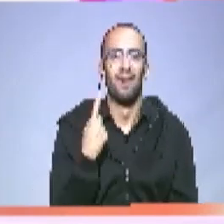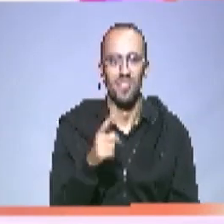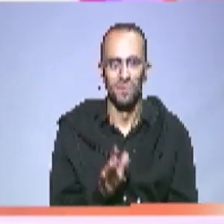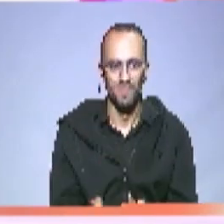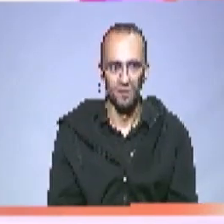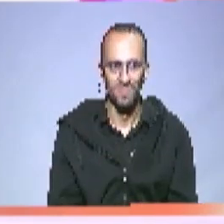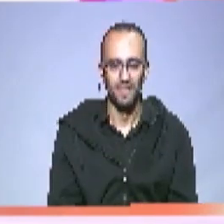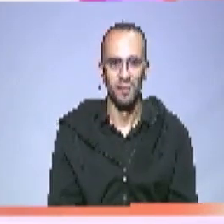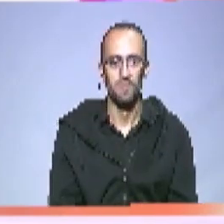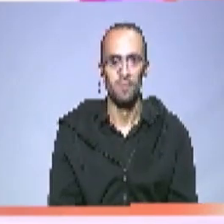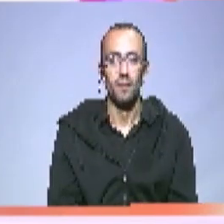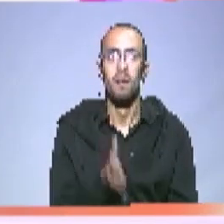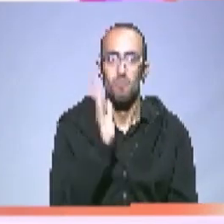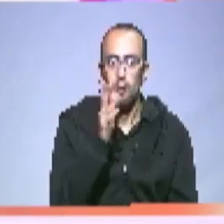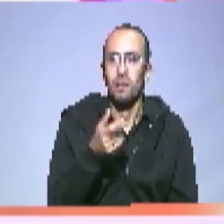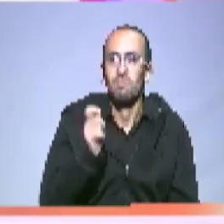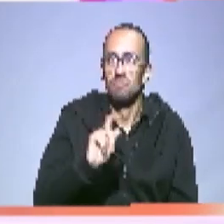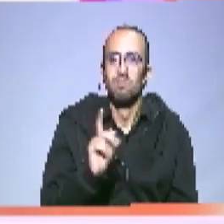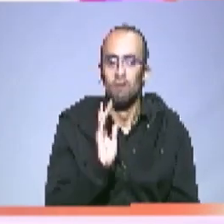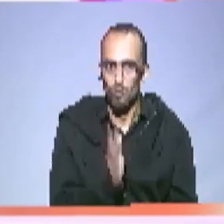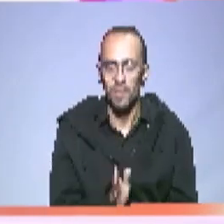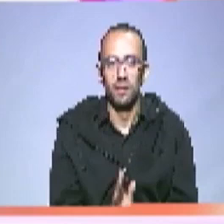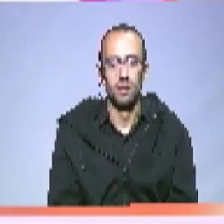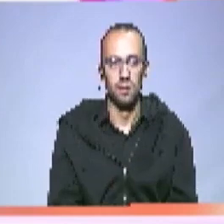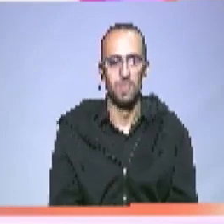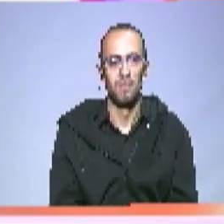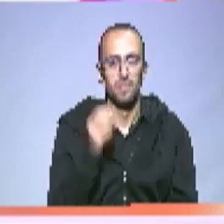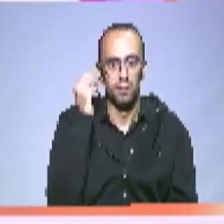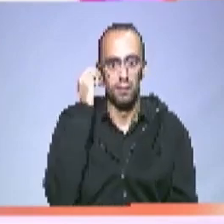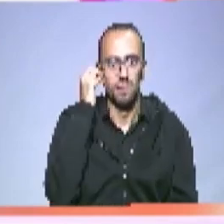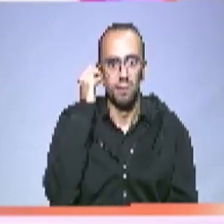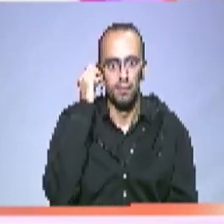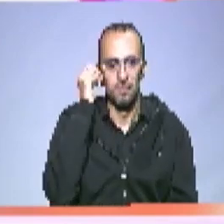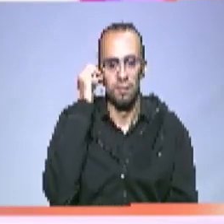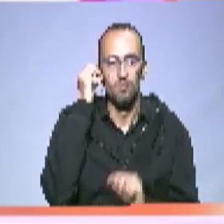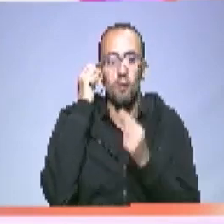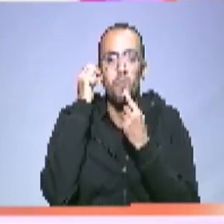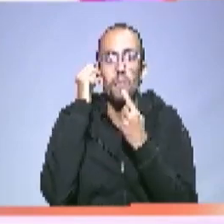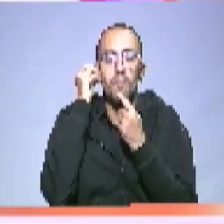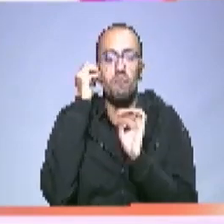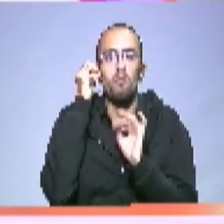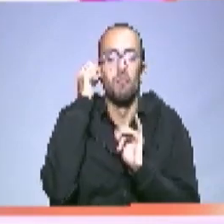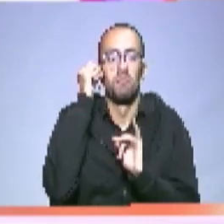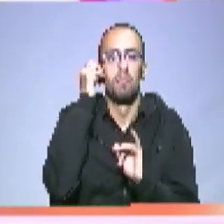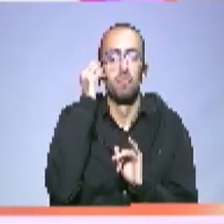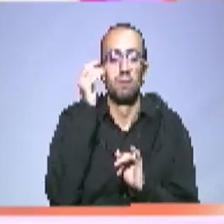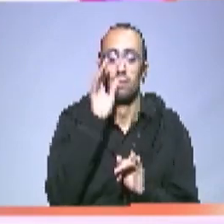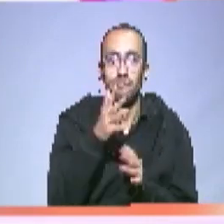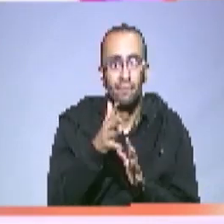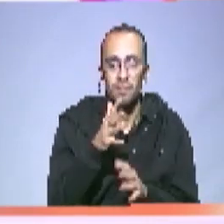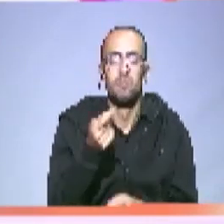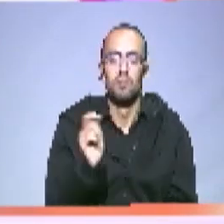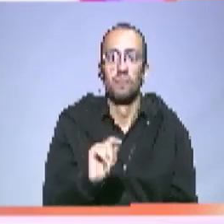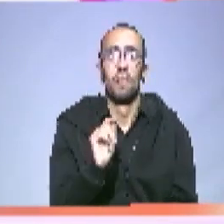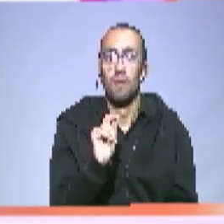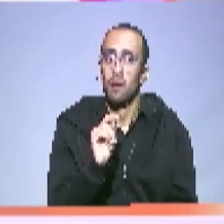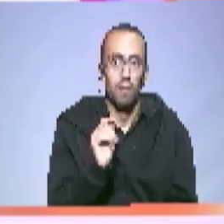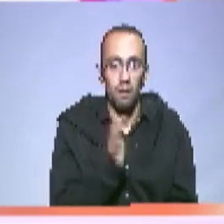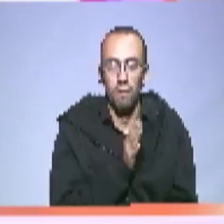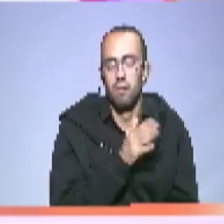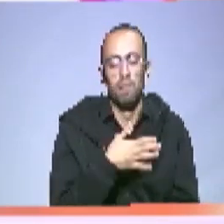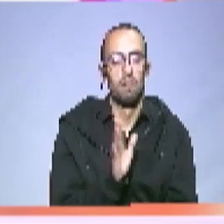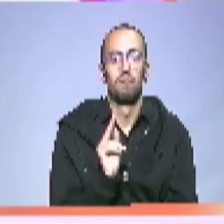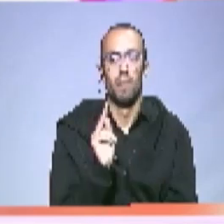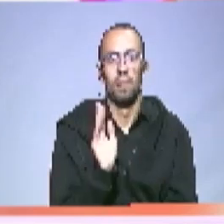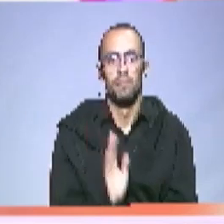وأنا ممكن ما أحطوش. كويس؟ هندوق الطعم. ظبط؟ أوكي ما ظبطش خلاص هنحطه. لكن أنا بقول